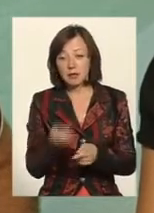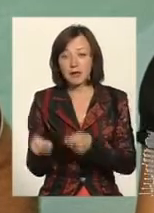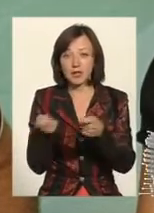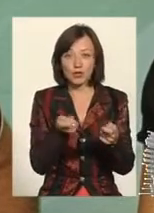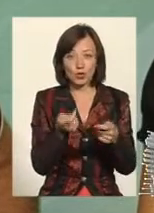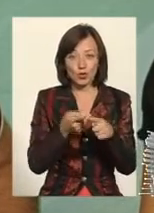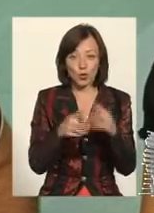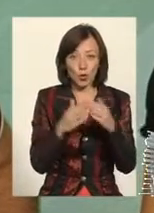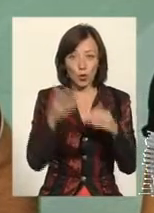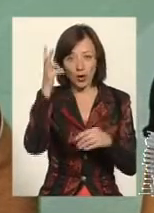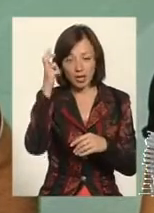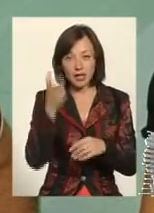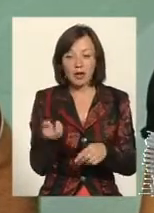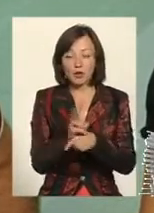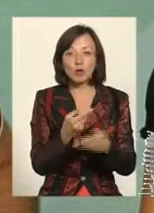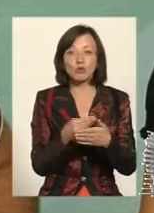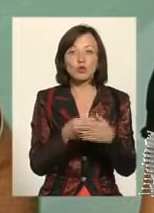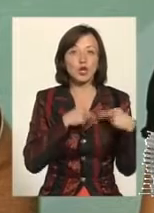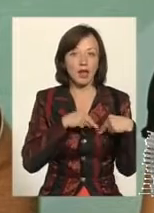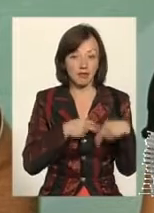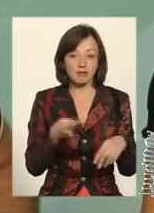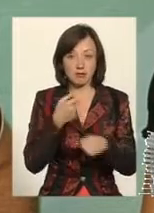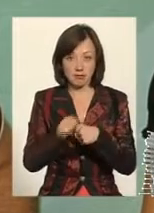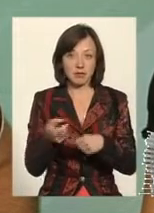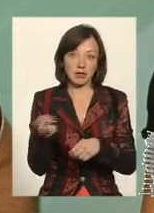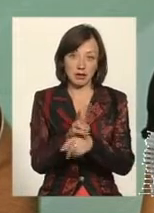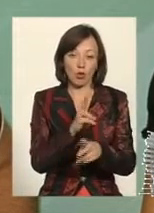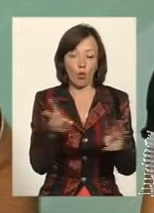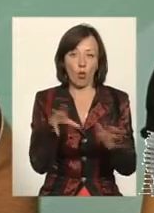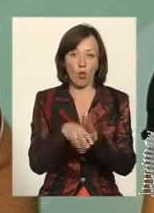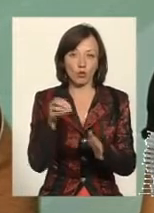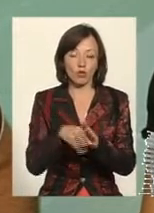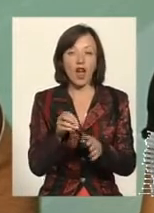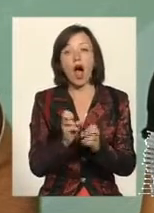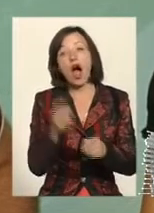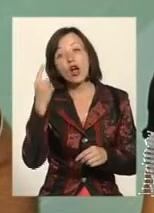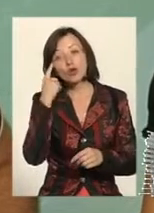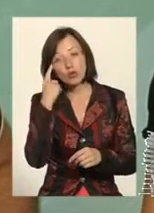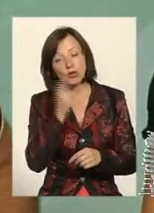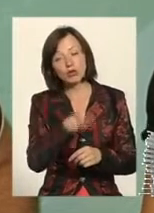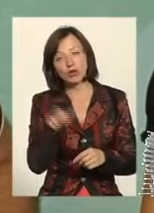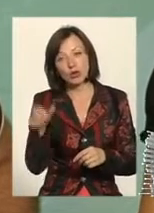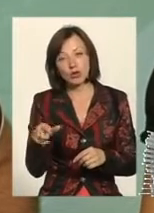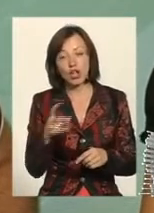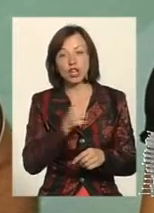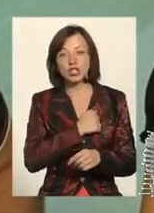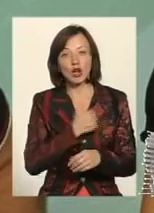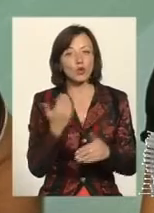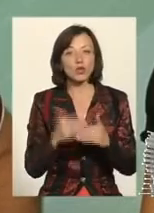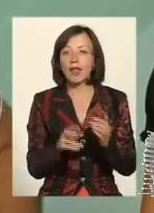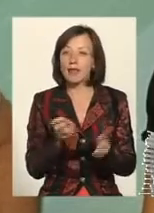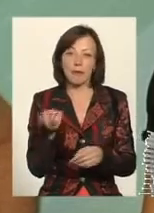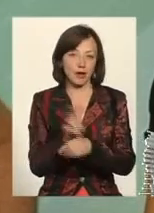принесуть ту саму гречку, підуть бюджетники, тому що їм скажуть йти і скажуть, за кого голосувати. А думаючі люди, вони, на жаль, вже не